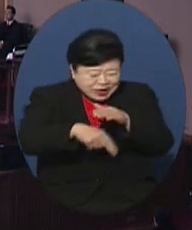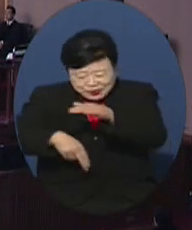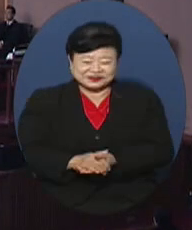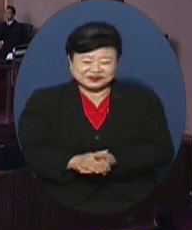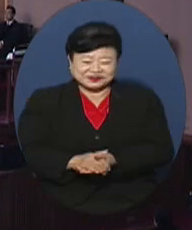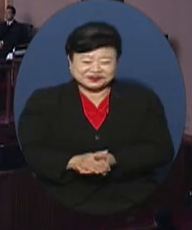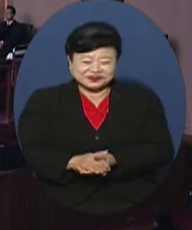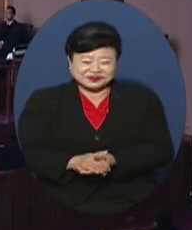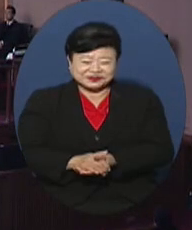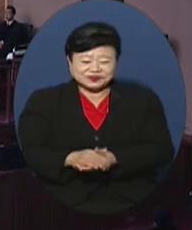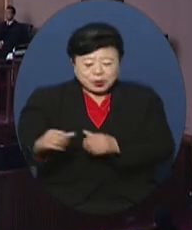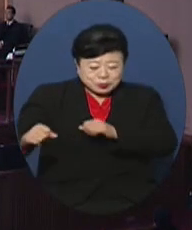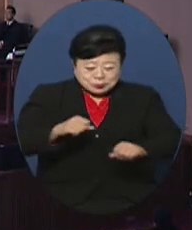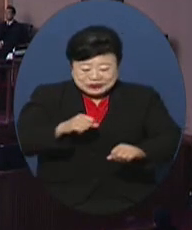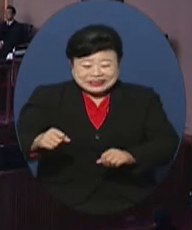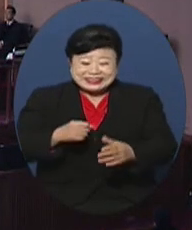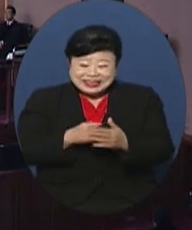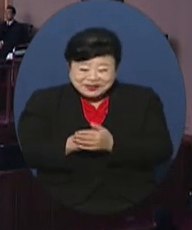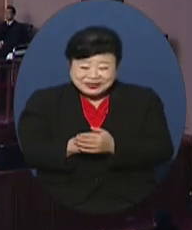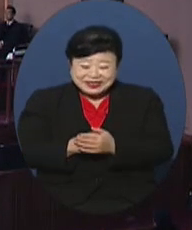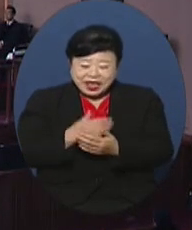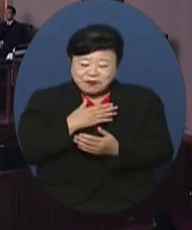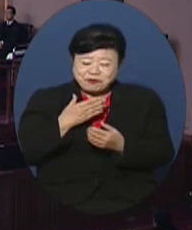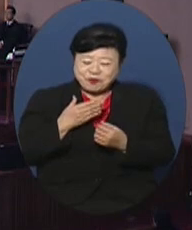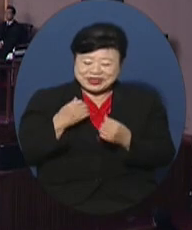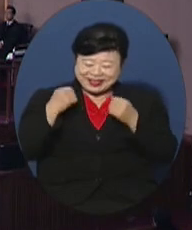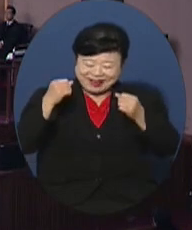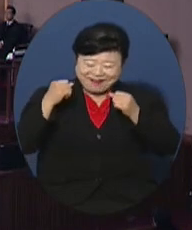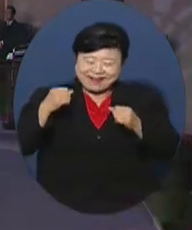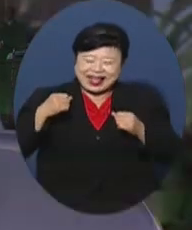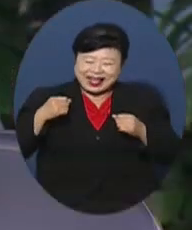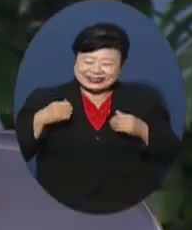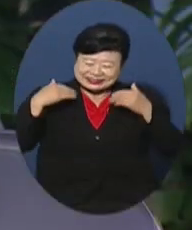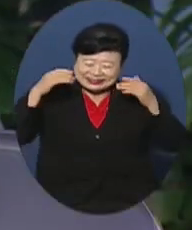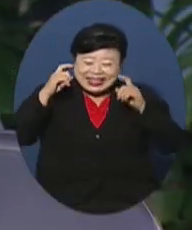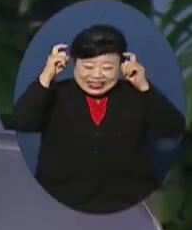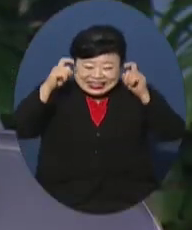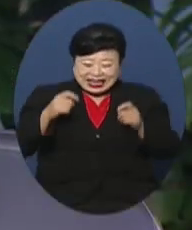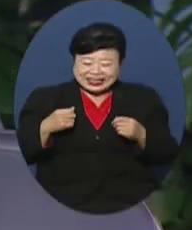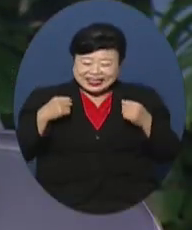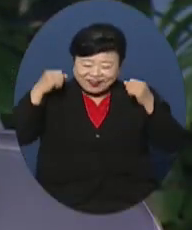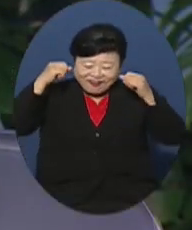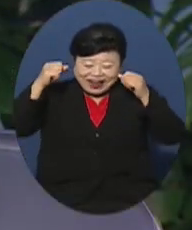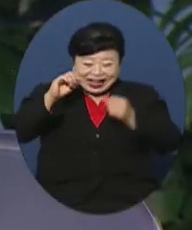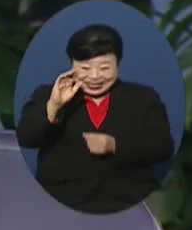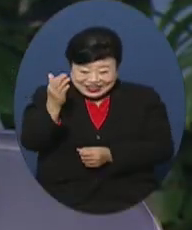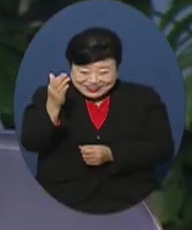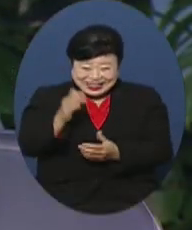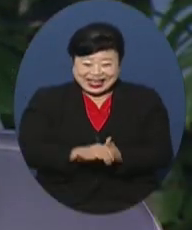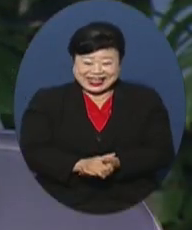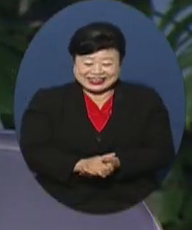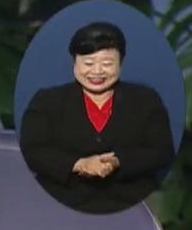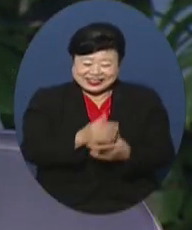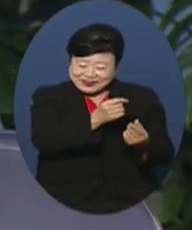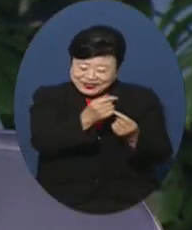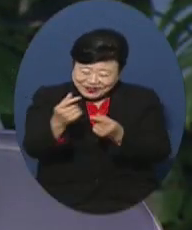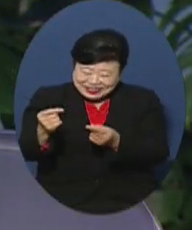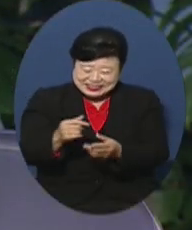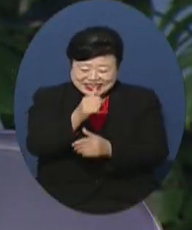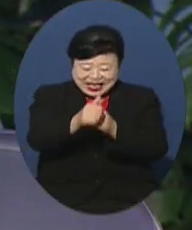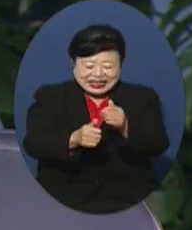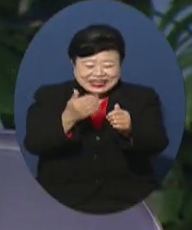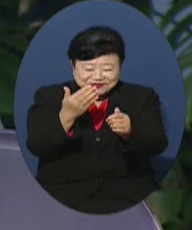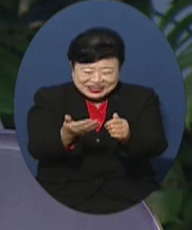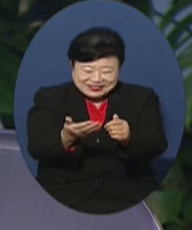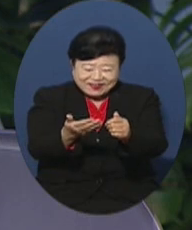이리저리 움직이면서 건강하게 자라는 것입니다. 이와 같이